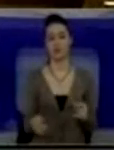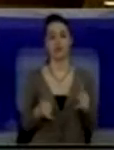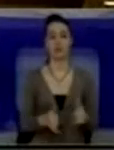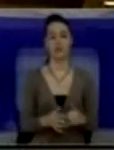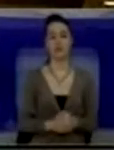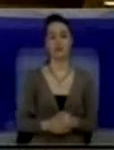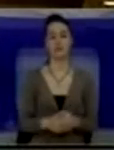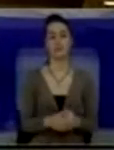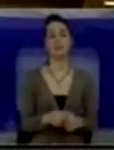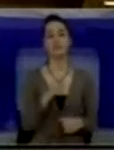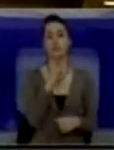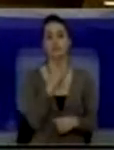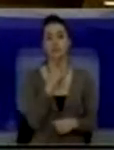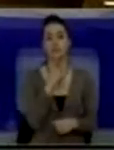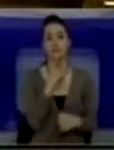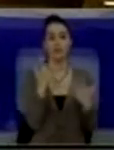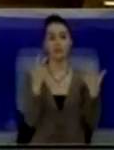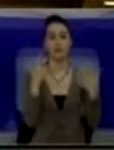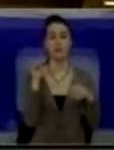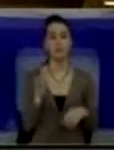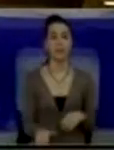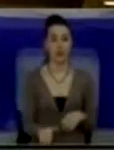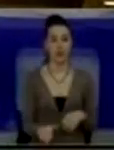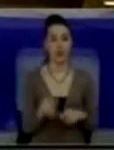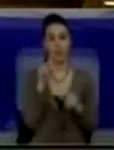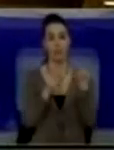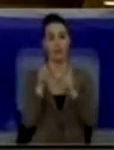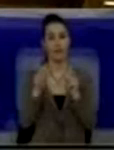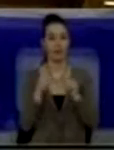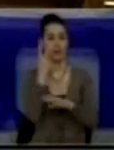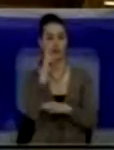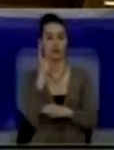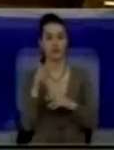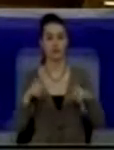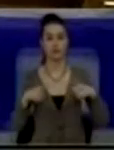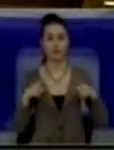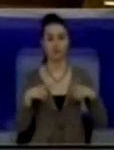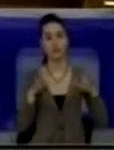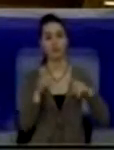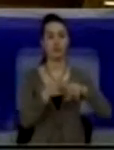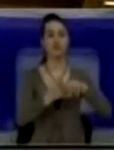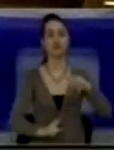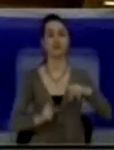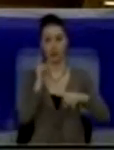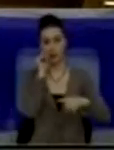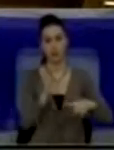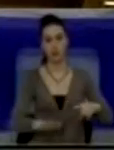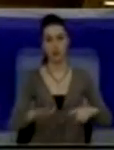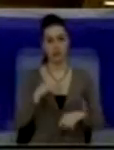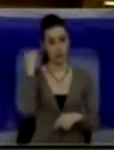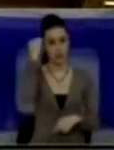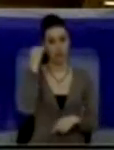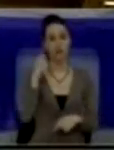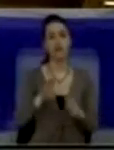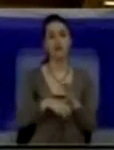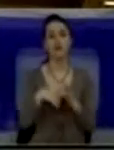Të plaçkitur janë mbi 800.000 mërgjimtar shqiptar, gati gjysma e popullsisë së Kosovës, ndërsa vlera e plaçkës është